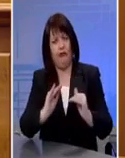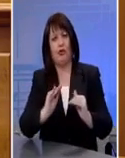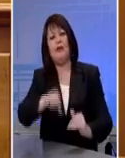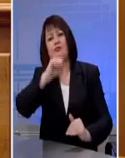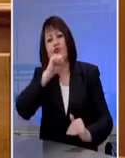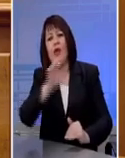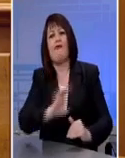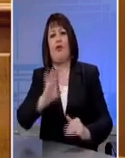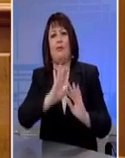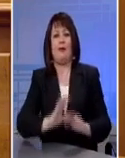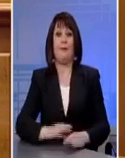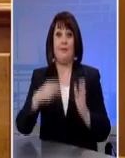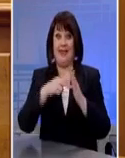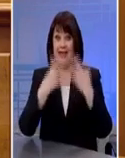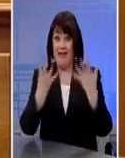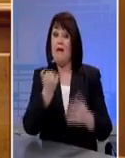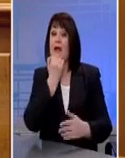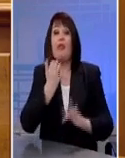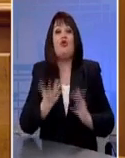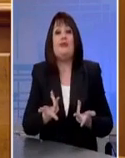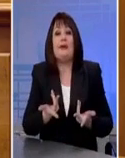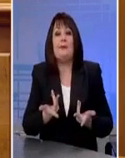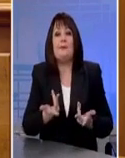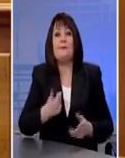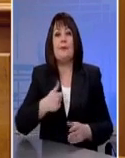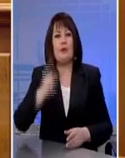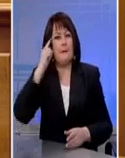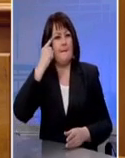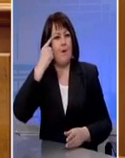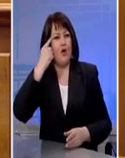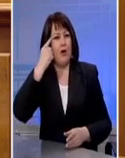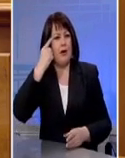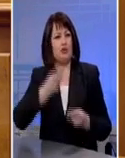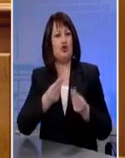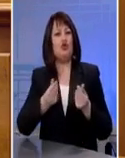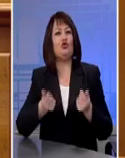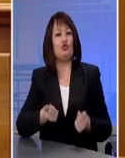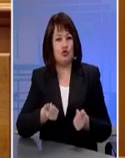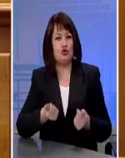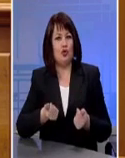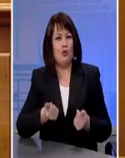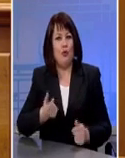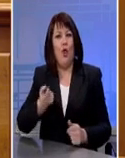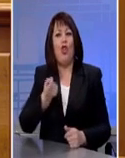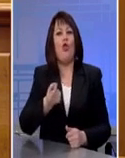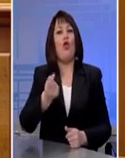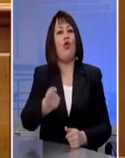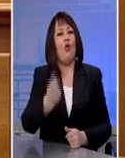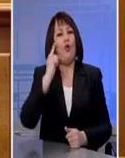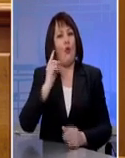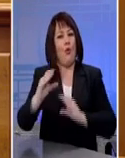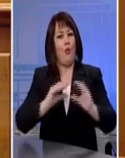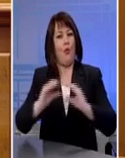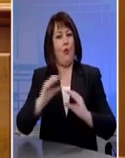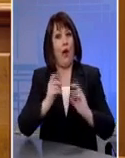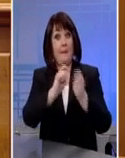το λάθος που κάναμε το 2009, ότι κοιτάξαμε με κουτοπονηριές να παίρνουμε τις δόσεις κάθε φορά χωρίς να